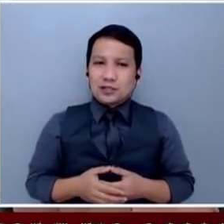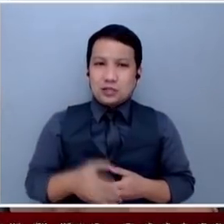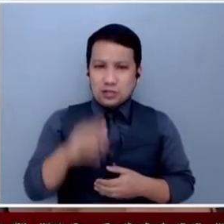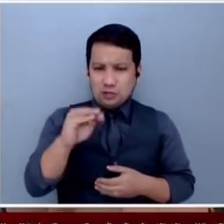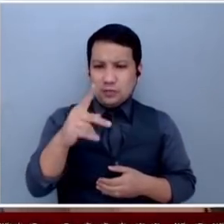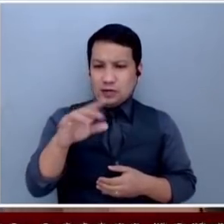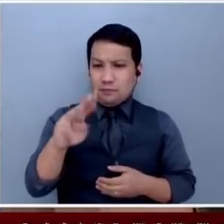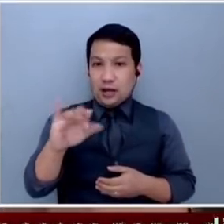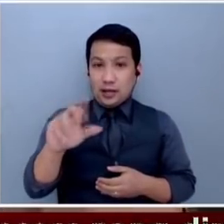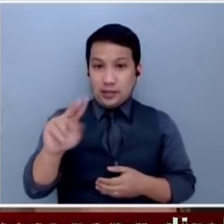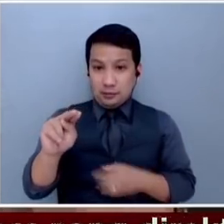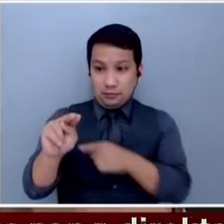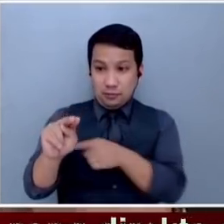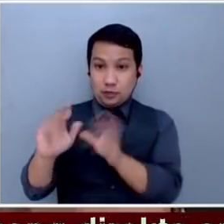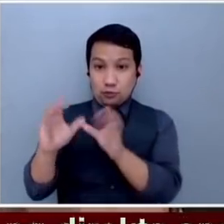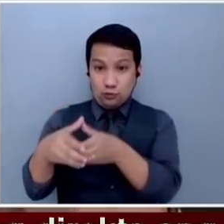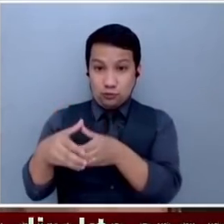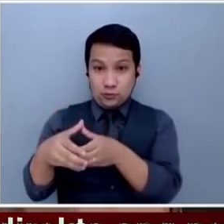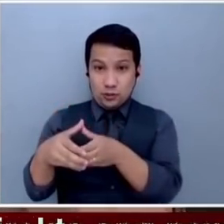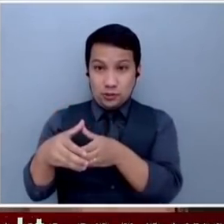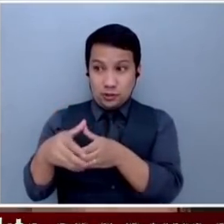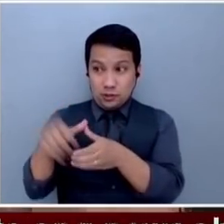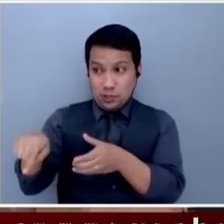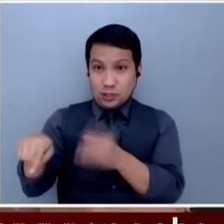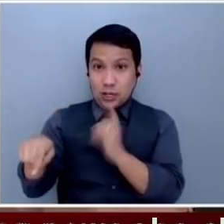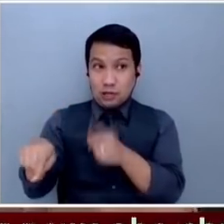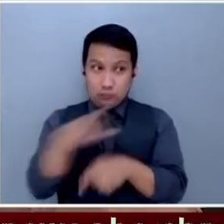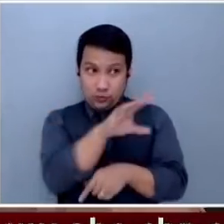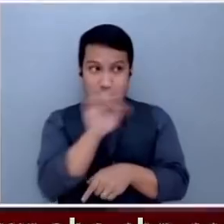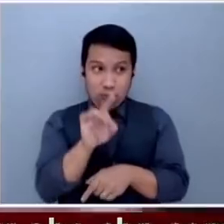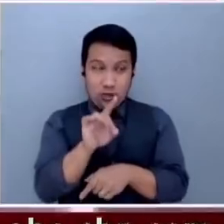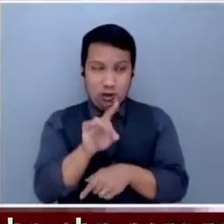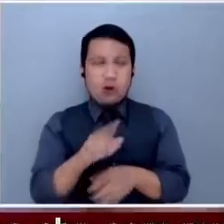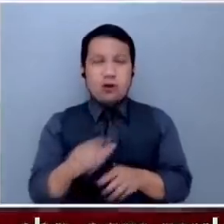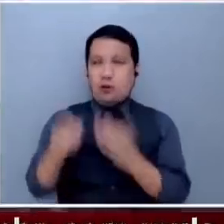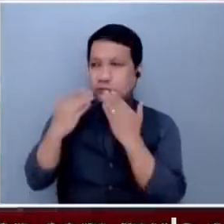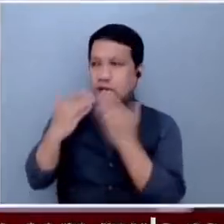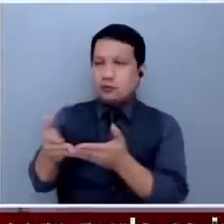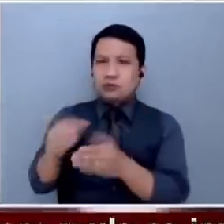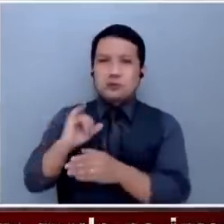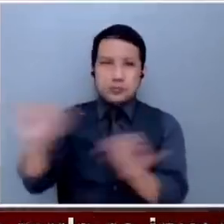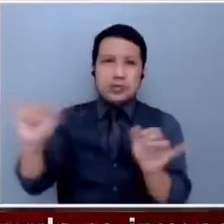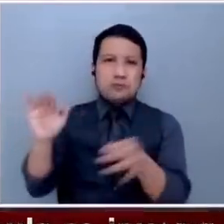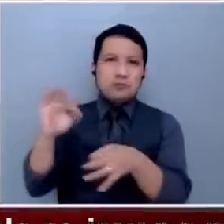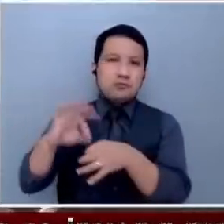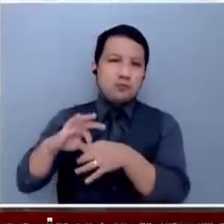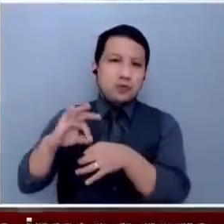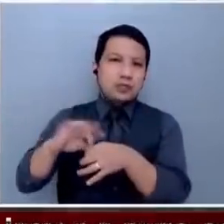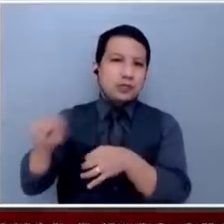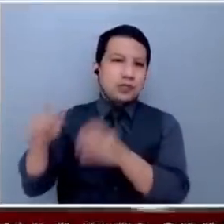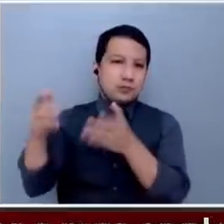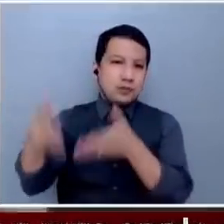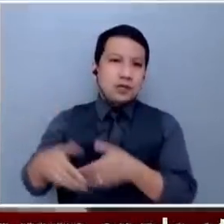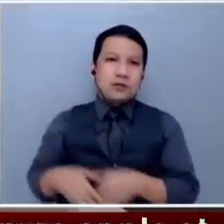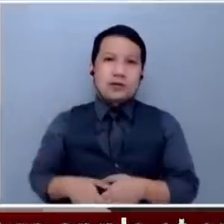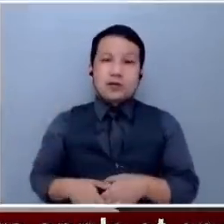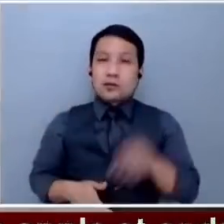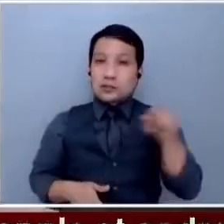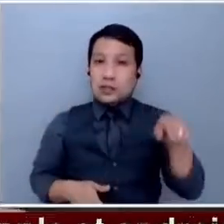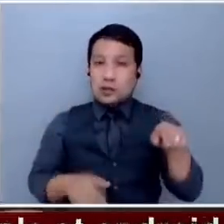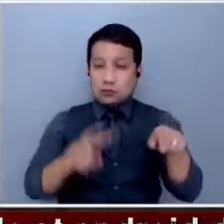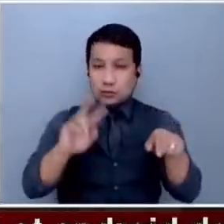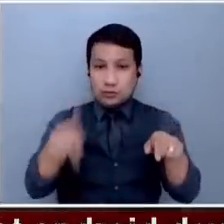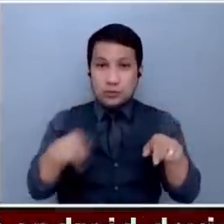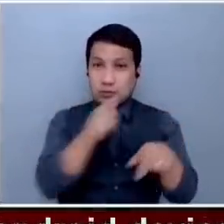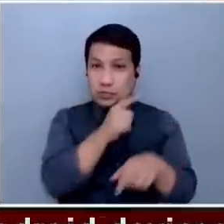very much. Botante rin sila ng Pilipinas. Samantala, Bicol pa rin ang inikot ni Vice